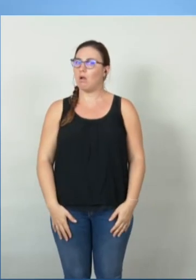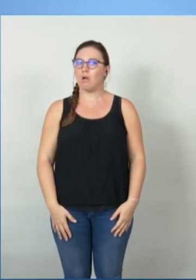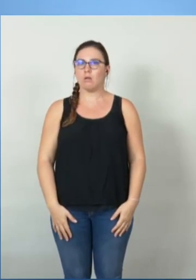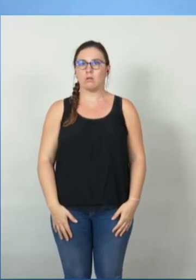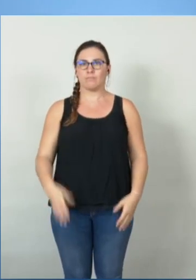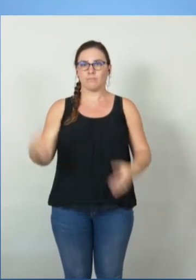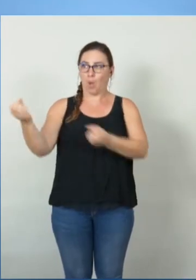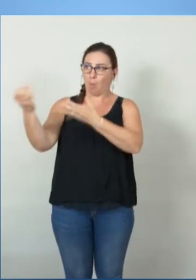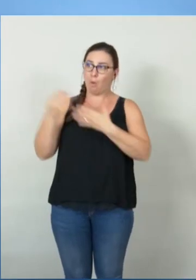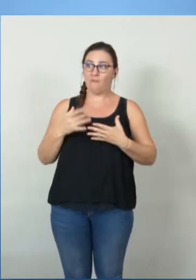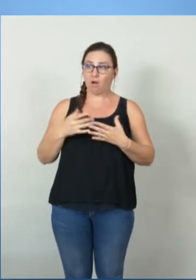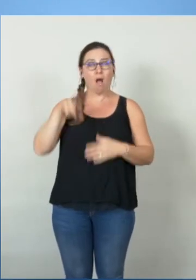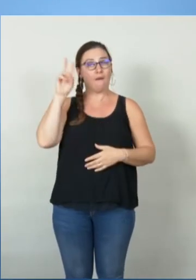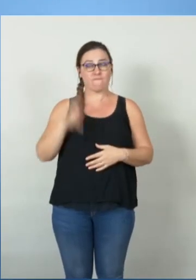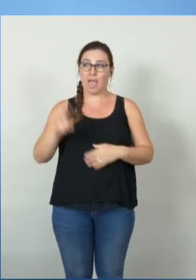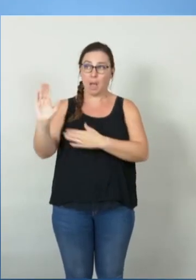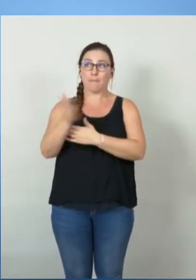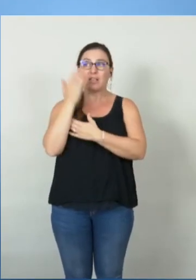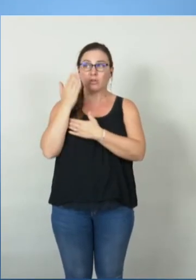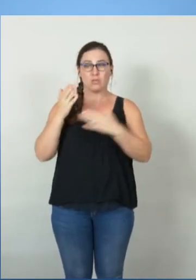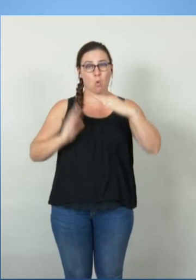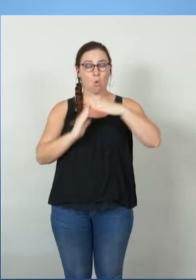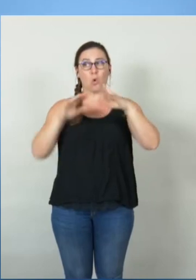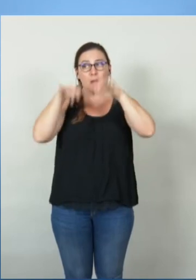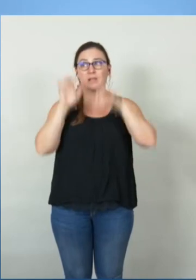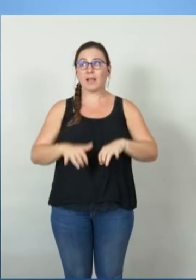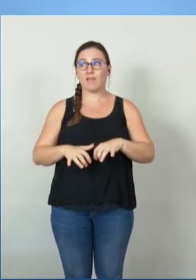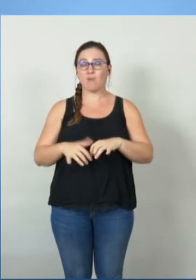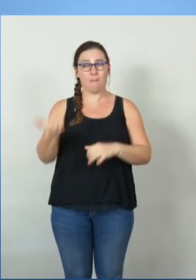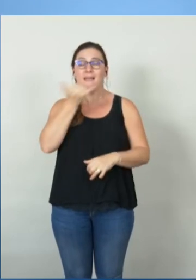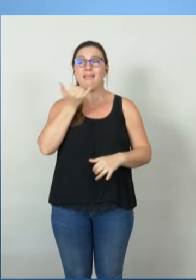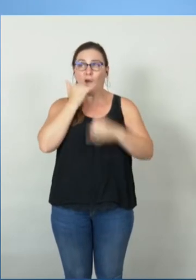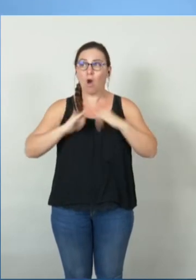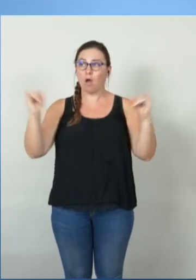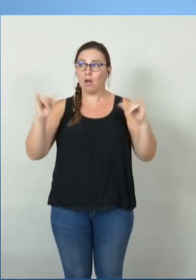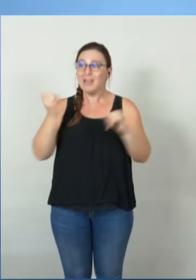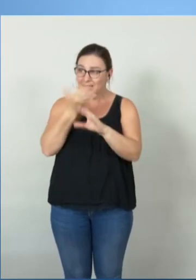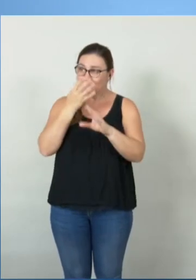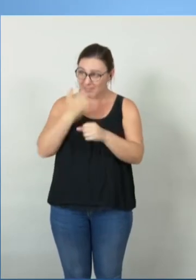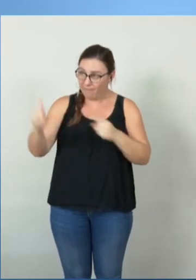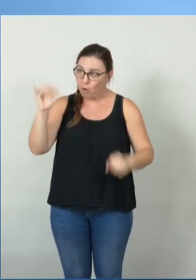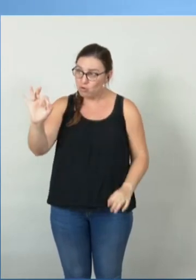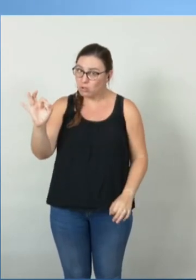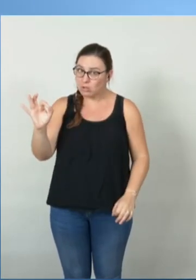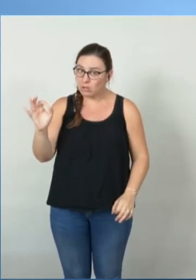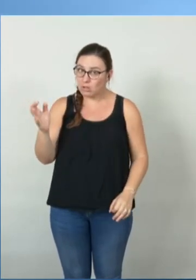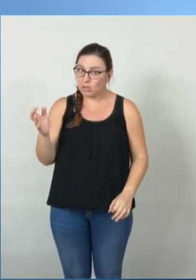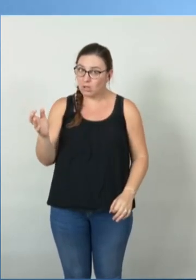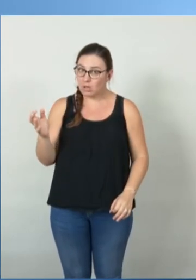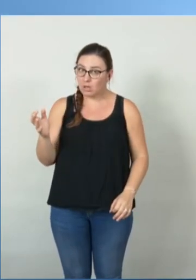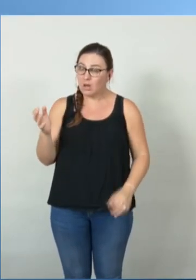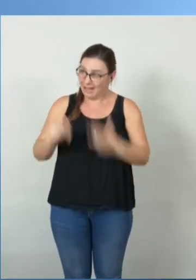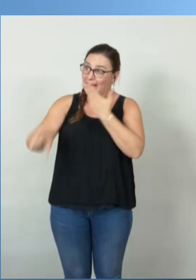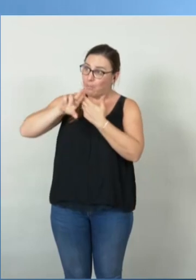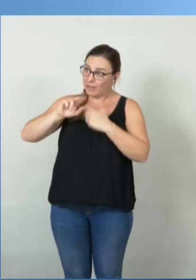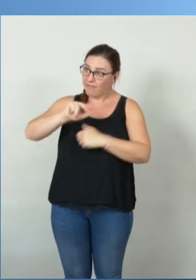cela crée une faille dans la présentation du compte administratif que vous nous faites aujourd'hui ce tableau est faux monsieur frisson c'est ce que vous me dites vous me